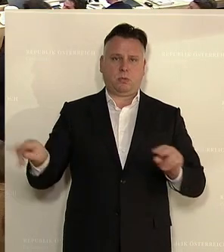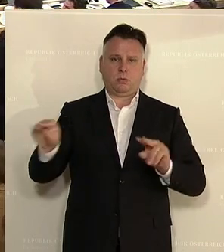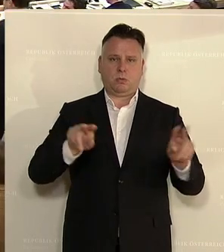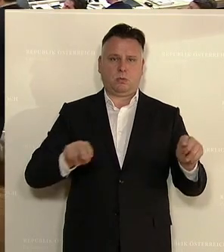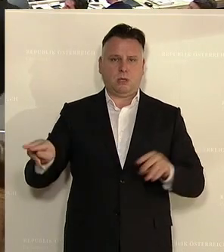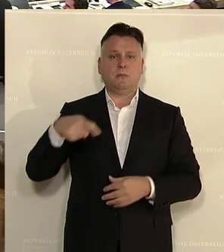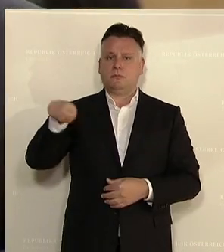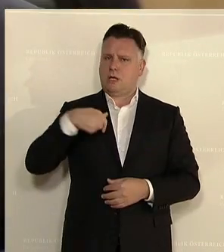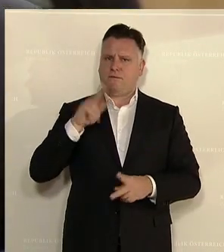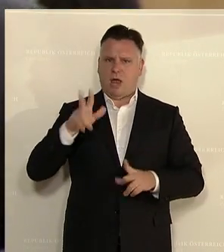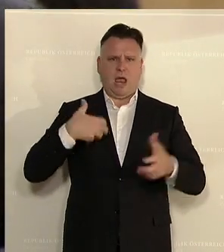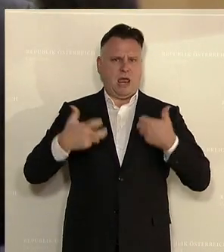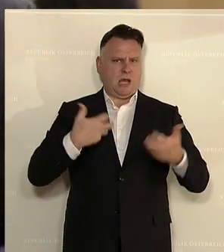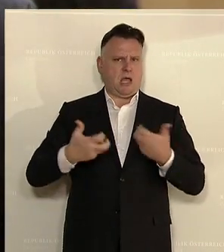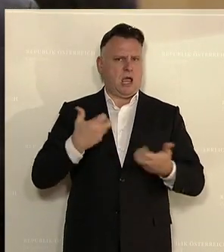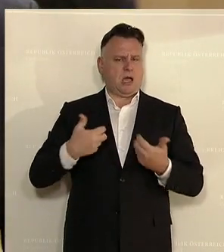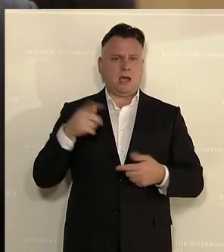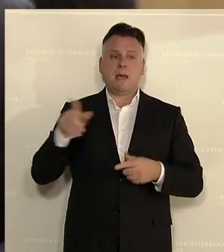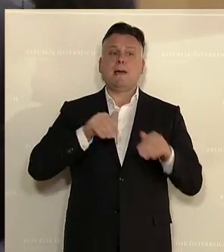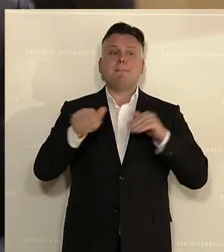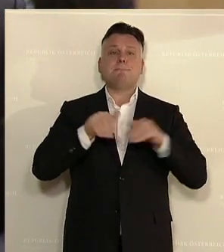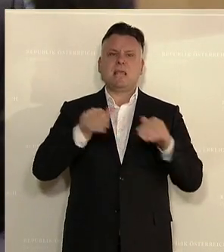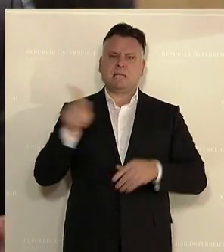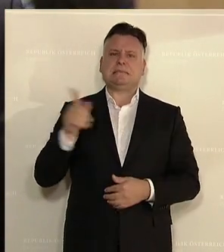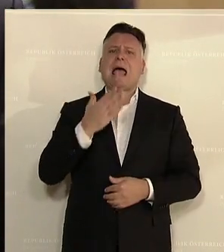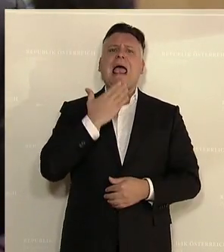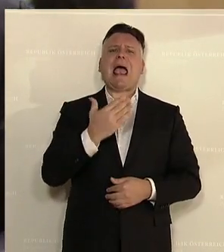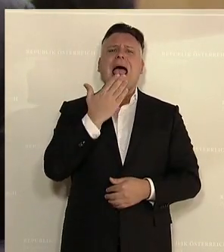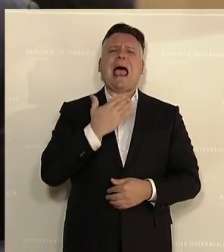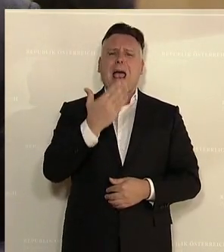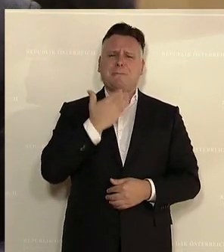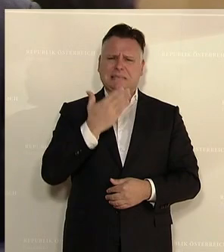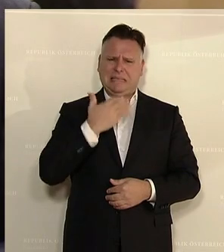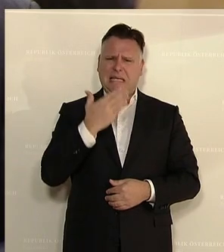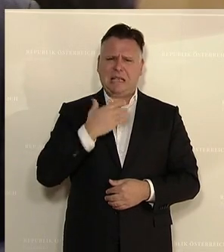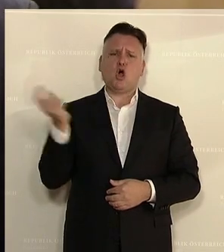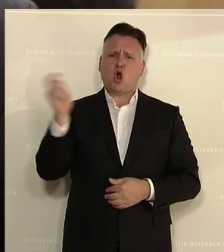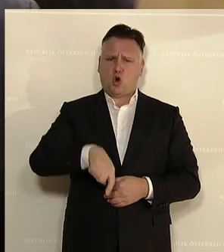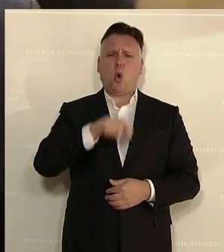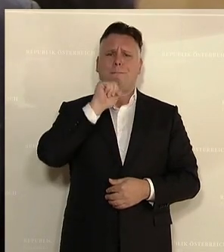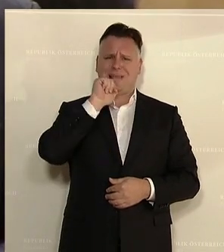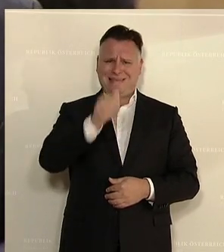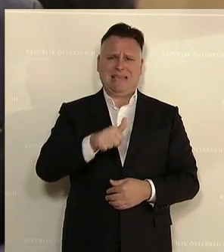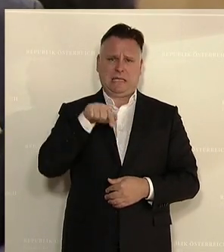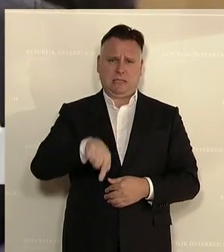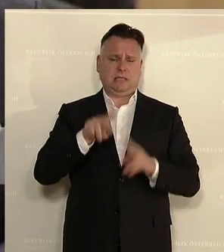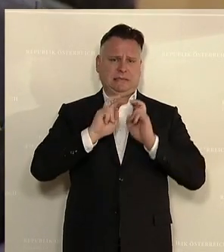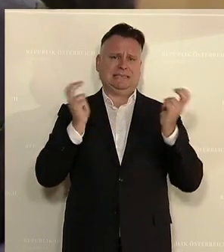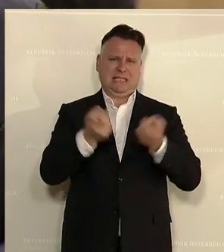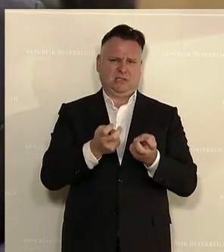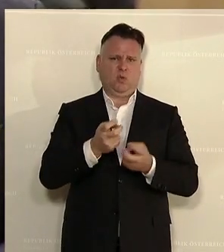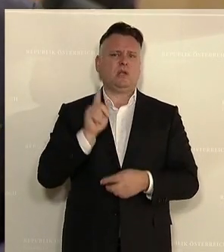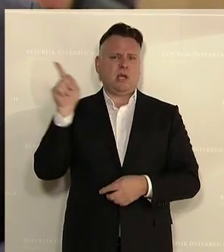unserem Ärger Ausdruck verleihen, dass die Ministerin ganz bewusst zu mehr als der Hälfte der Sitzungen nicht mehr kommt. Offensichtlich nimmt sie